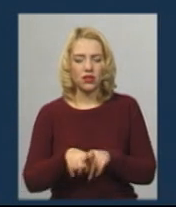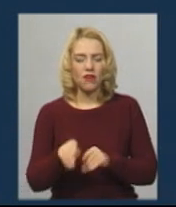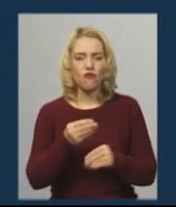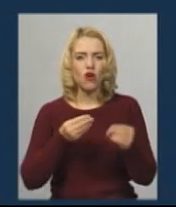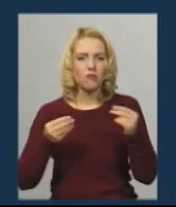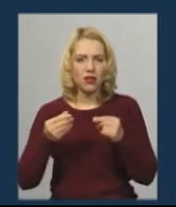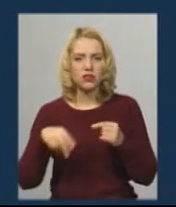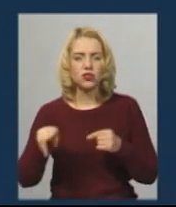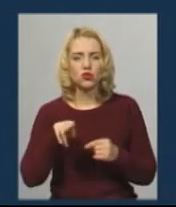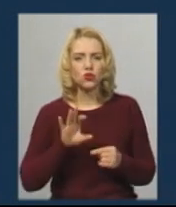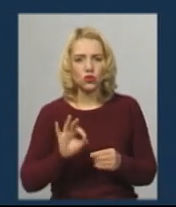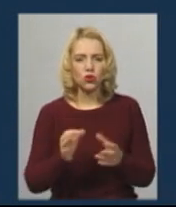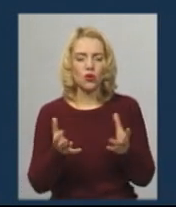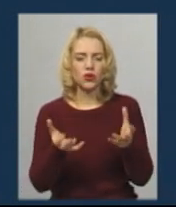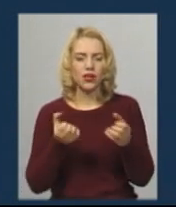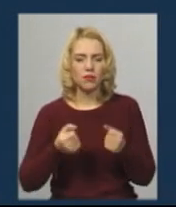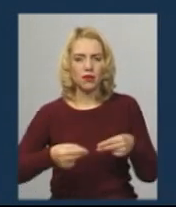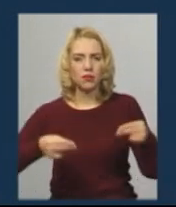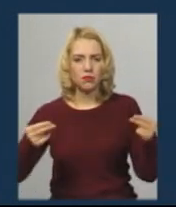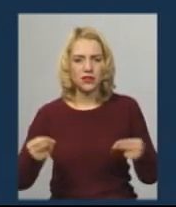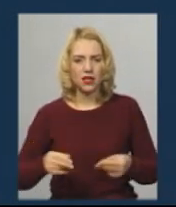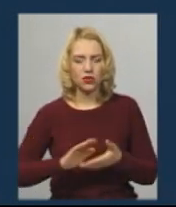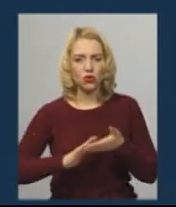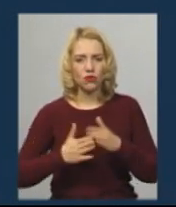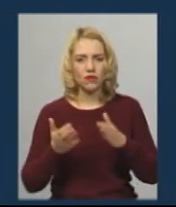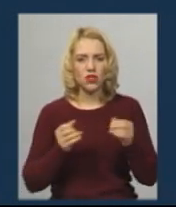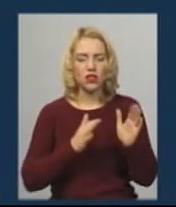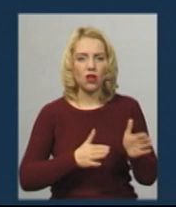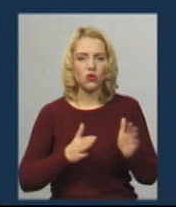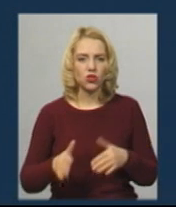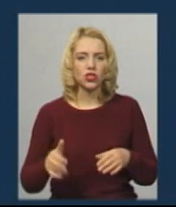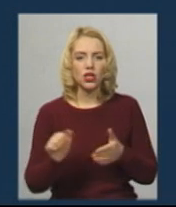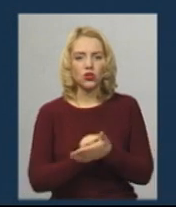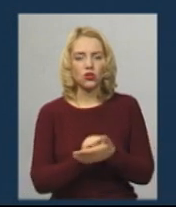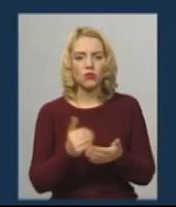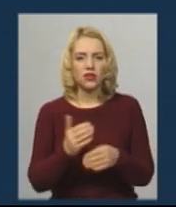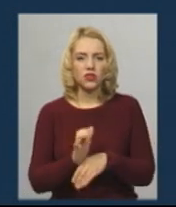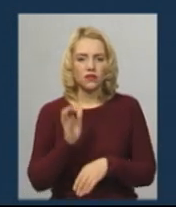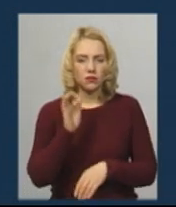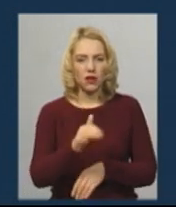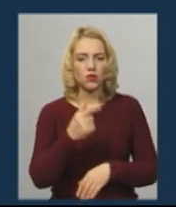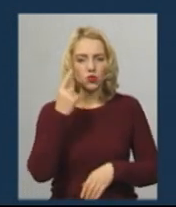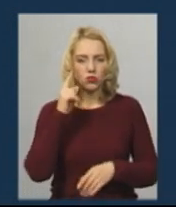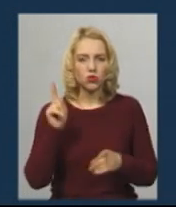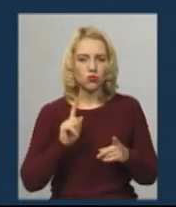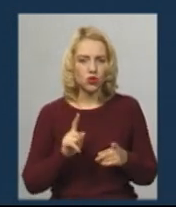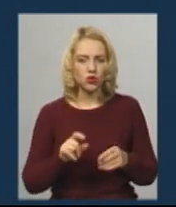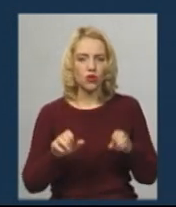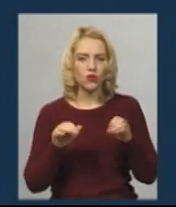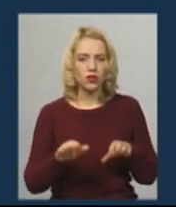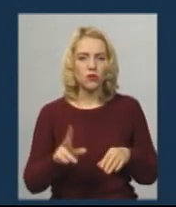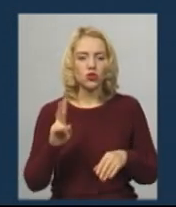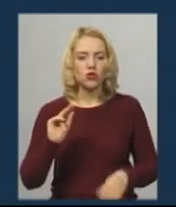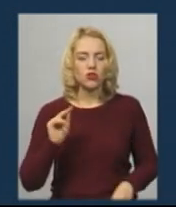отримання підписання договорів влагоджені і документи відправлені. І ми, думаю, що вийдемо на те, що в четвер